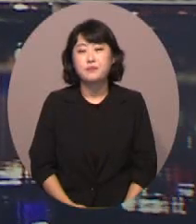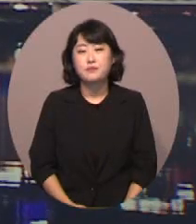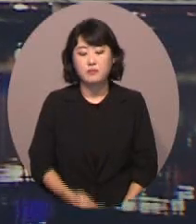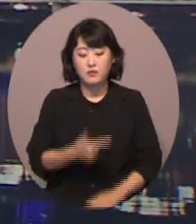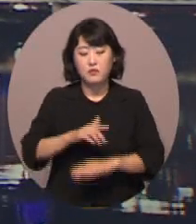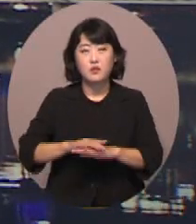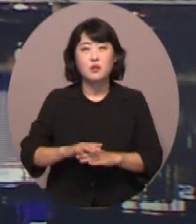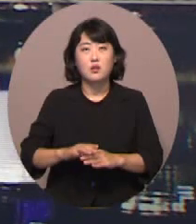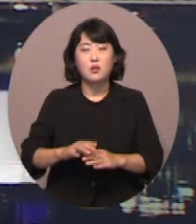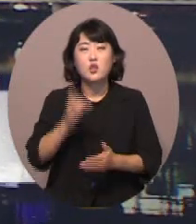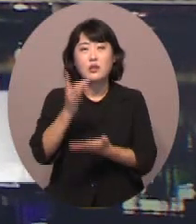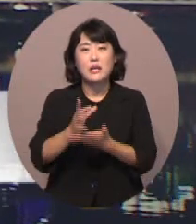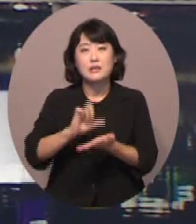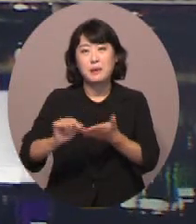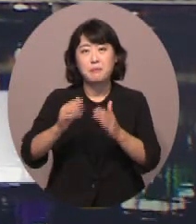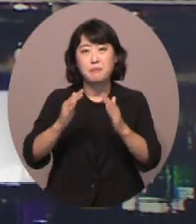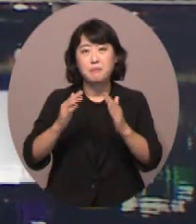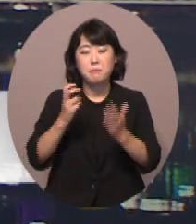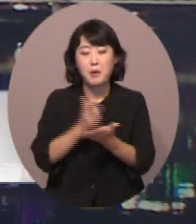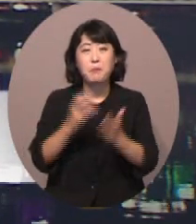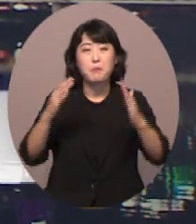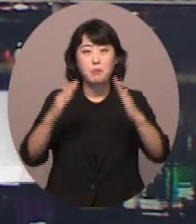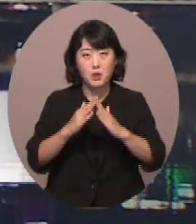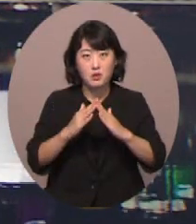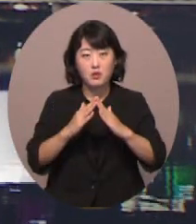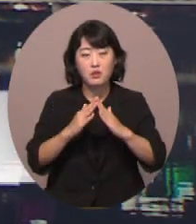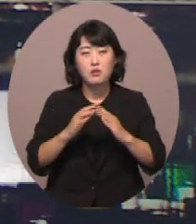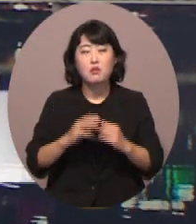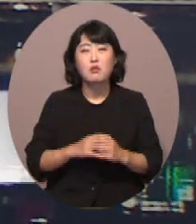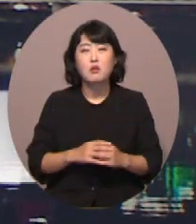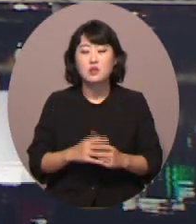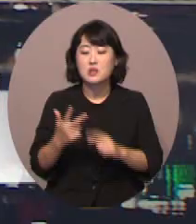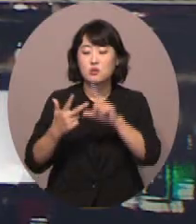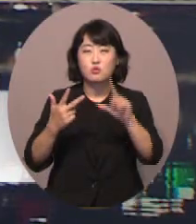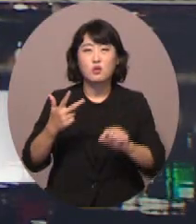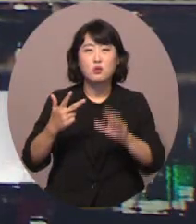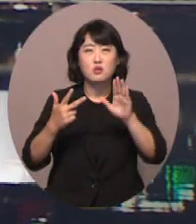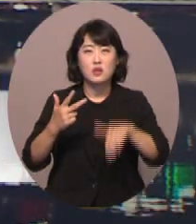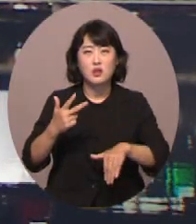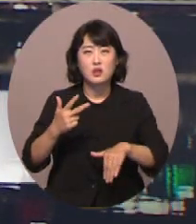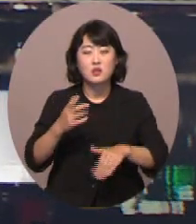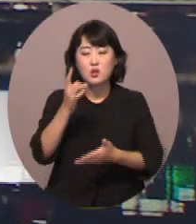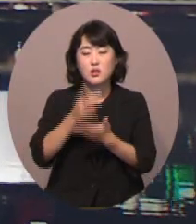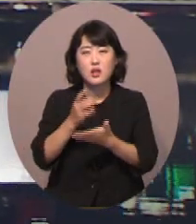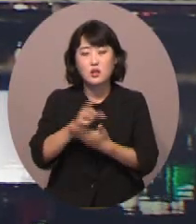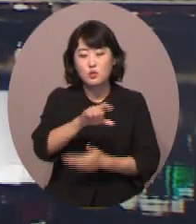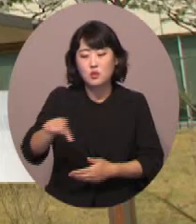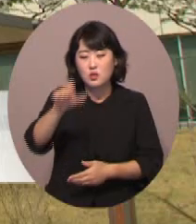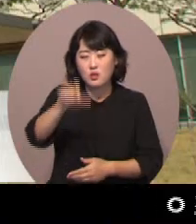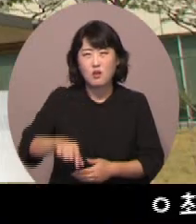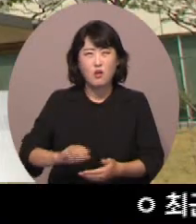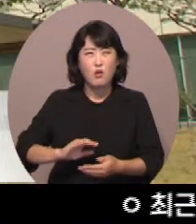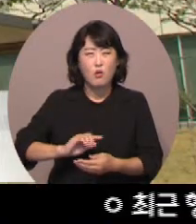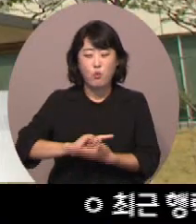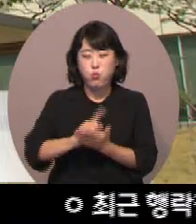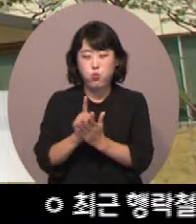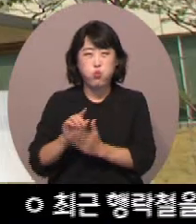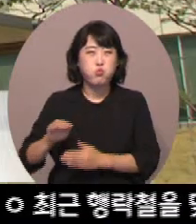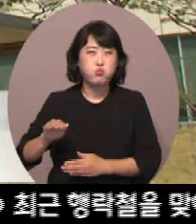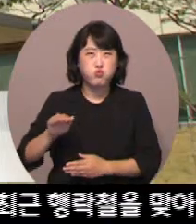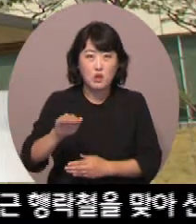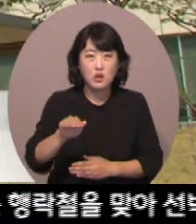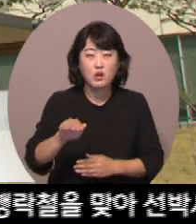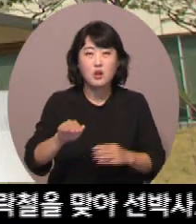대전지법 천안지원 형사 단동 유봉근 판사가 지난해 7월 천안안 교차로에서 과속으로 운전하다가